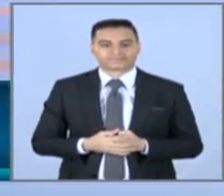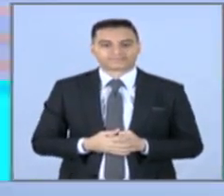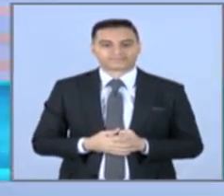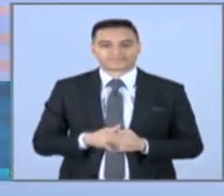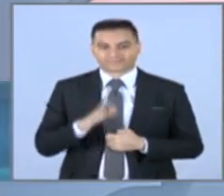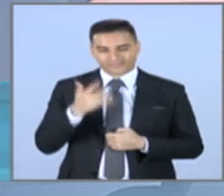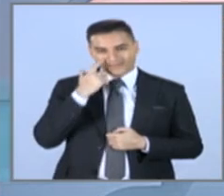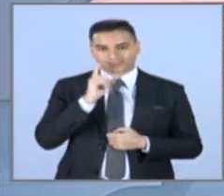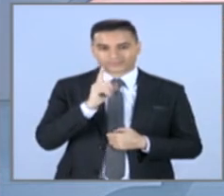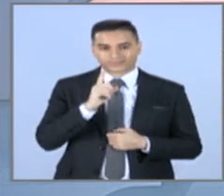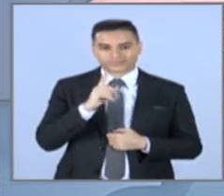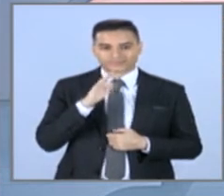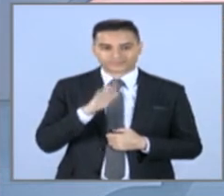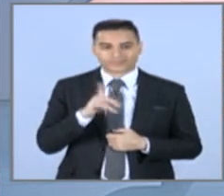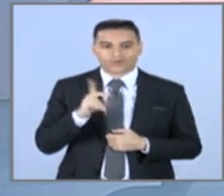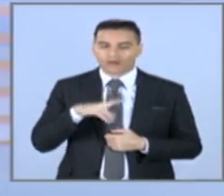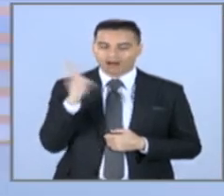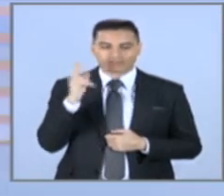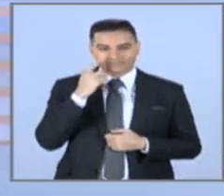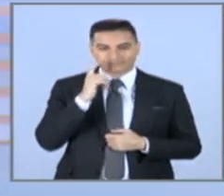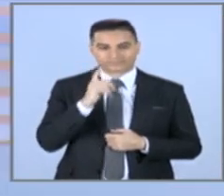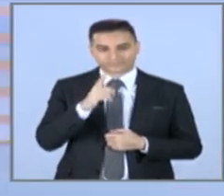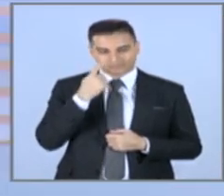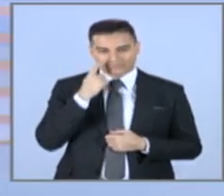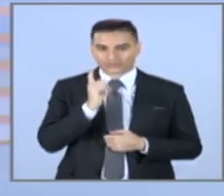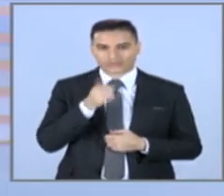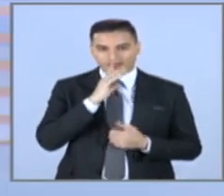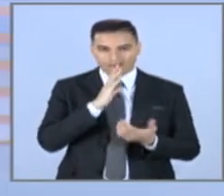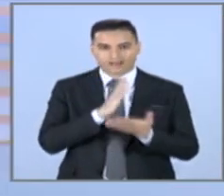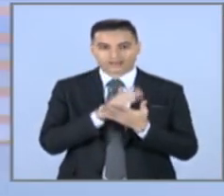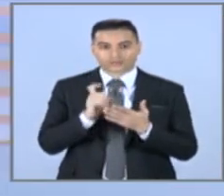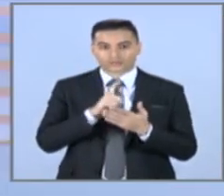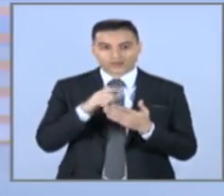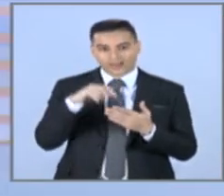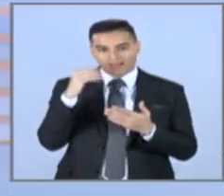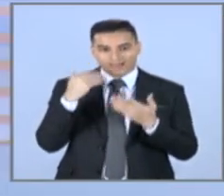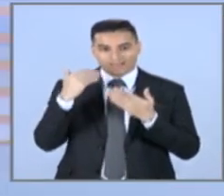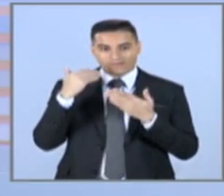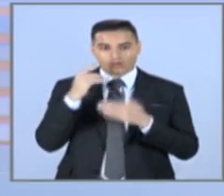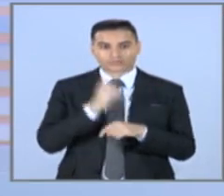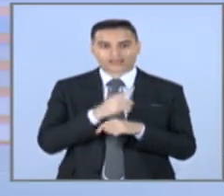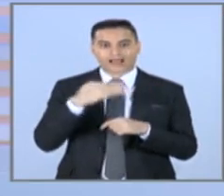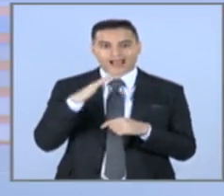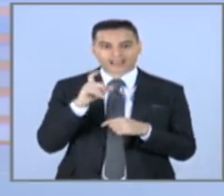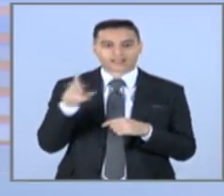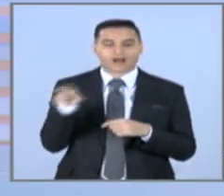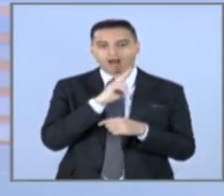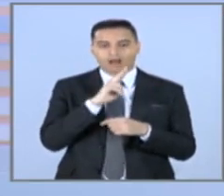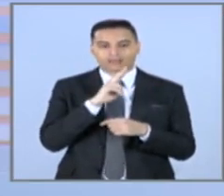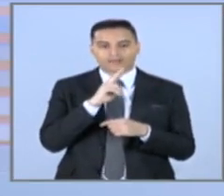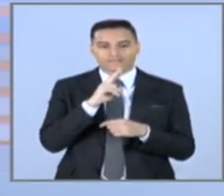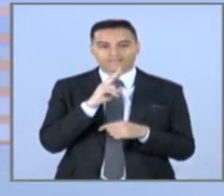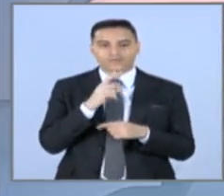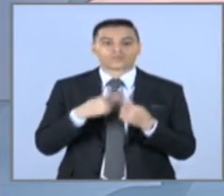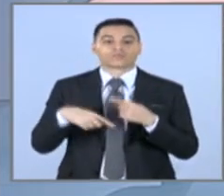بص يا مدام فريدة. والله بص. ما أنا عارف. والله بص. بص يا مدام فريدة. السؤال اللي فات أستاذ حسن خطف الإجابة من